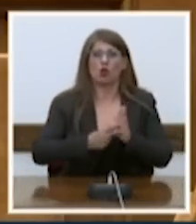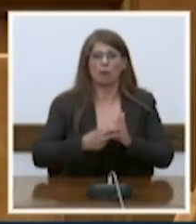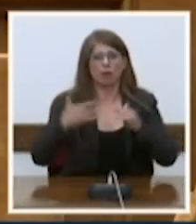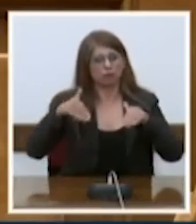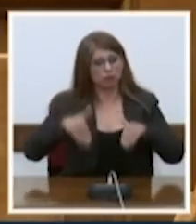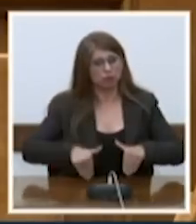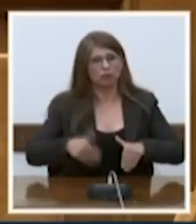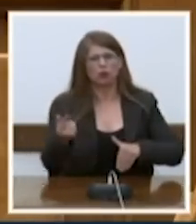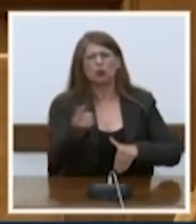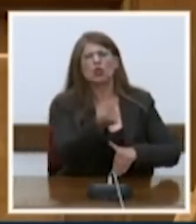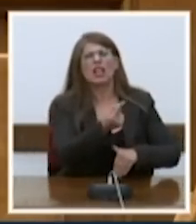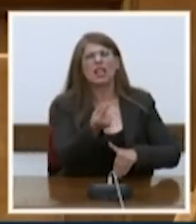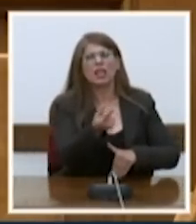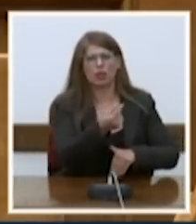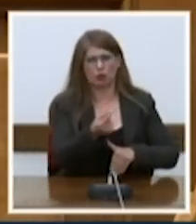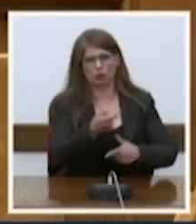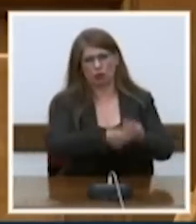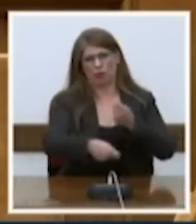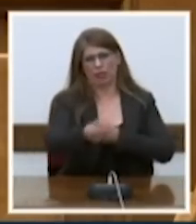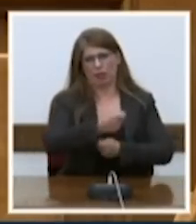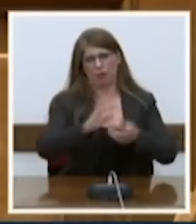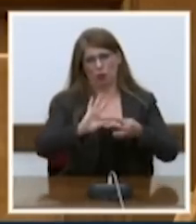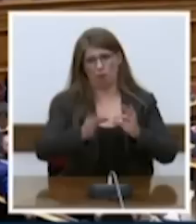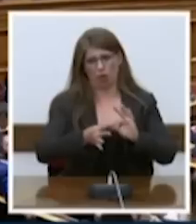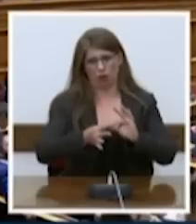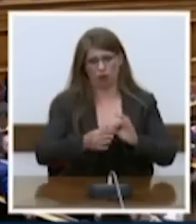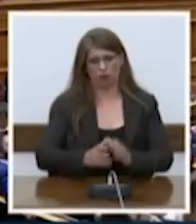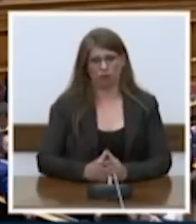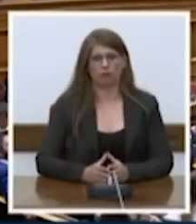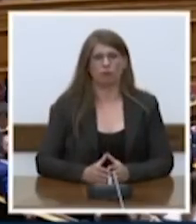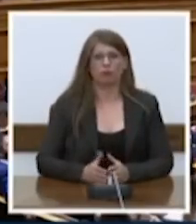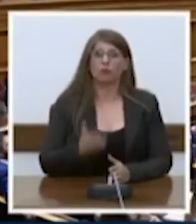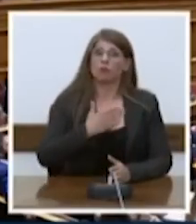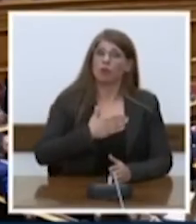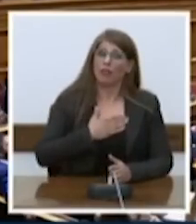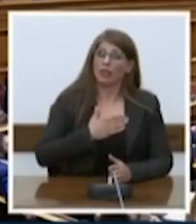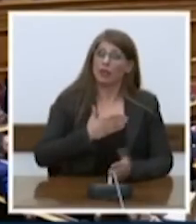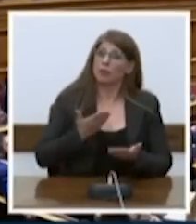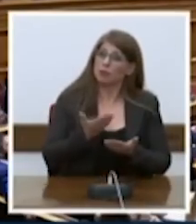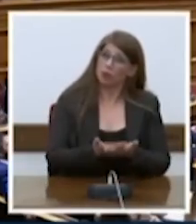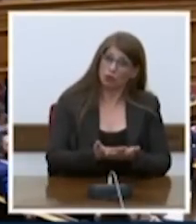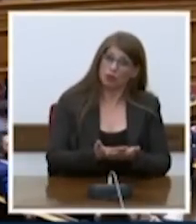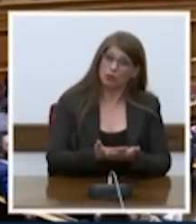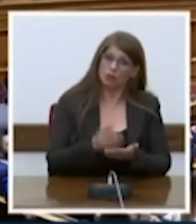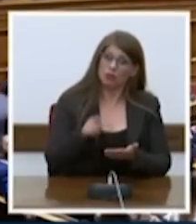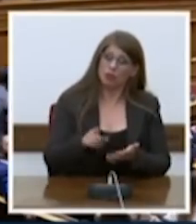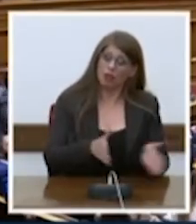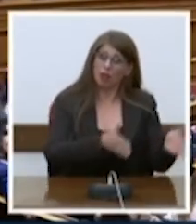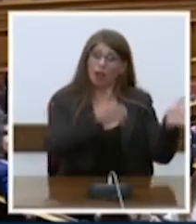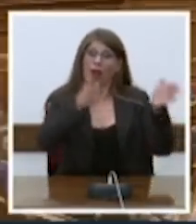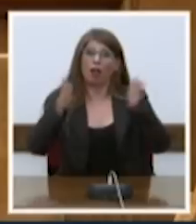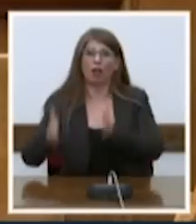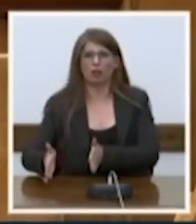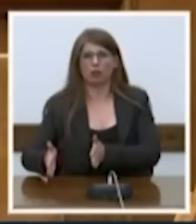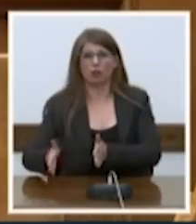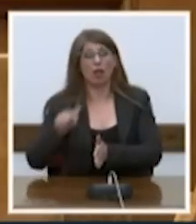τους λίγους, τους επιχειρηματικούς ομίλους. Η δική μας πρόταση είναι στην αντίπερα όχθη, εκεί